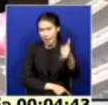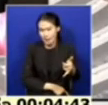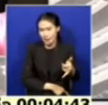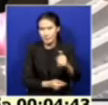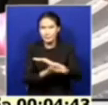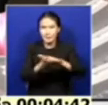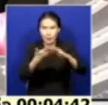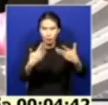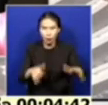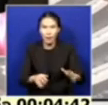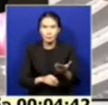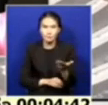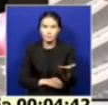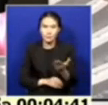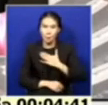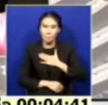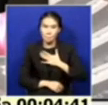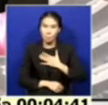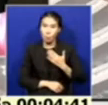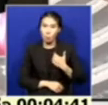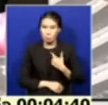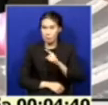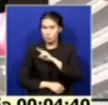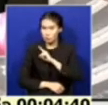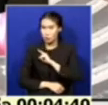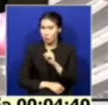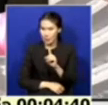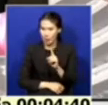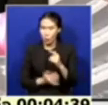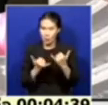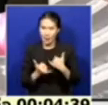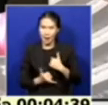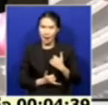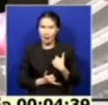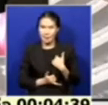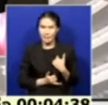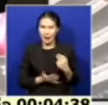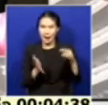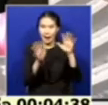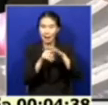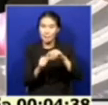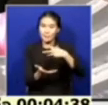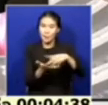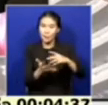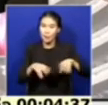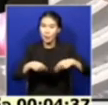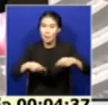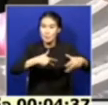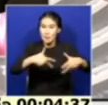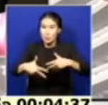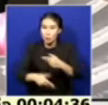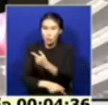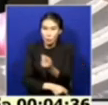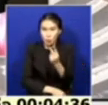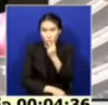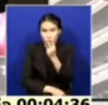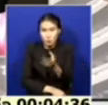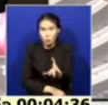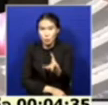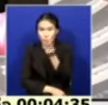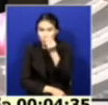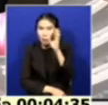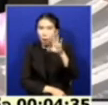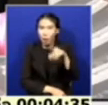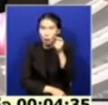เลยนะครับแล้วจะไม่ลุกขึ้นถามท่านอีกเพราะท่านจะได้ตอบได้สบายสบายว่าวันนี้ท่านได้พูดเรื่